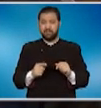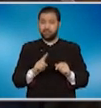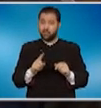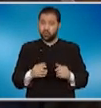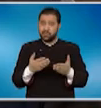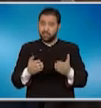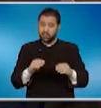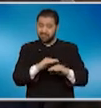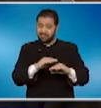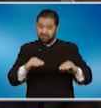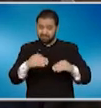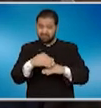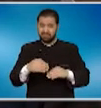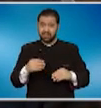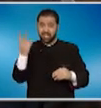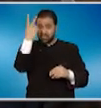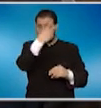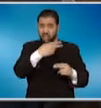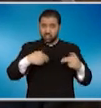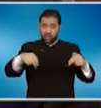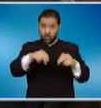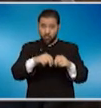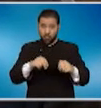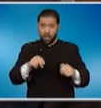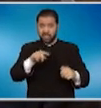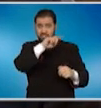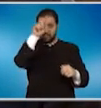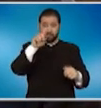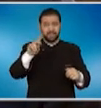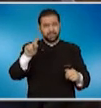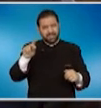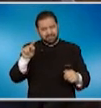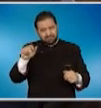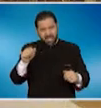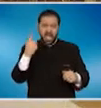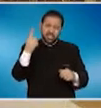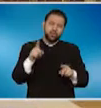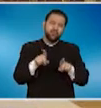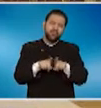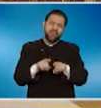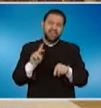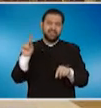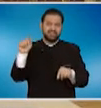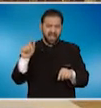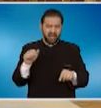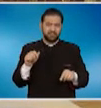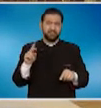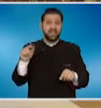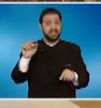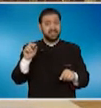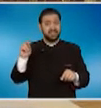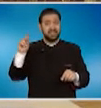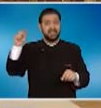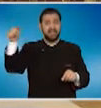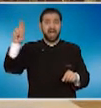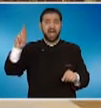limitelor noastre, necesităților Da, nu împinge într-o oarecare dimensiune autonomă mesajul lui Dumnezeu și îl filtrează atunci prezentându-l